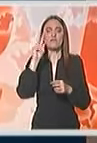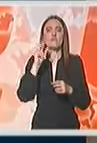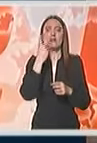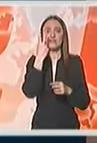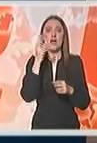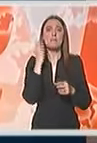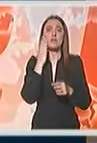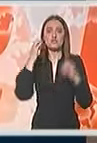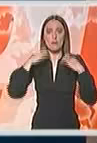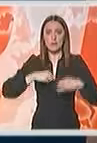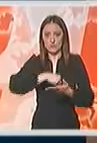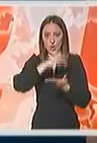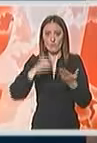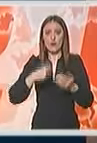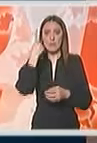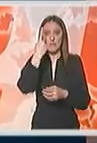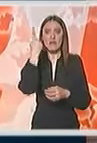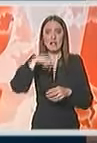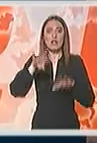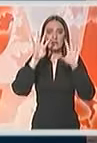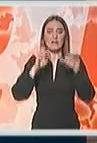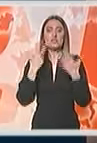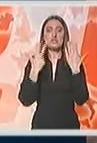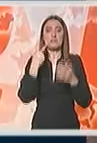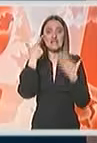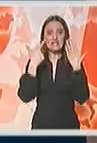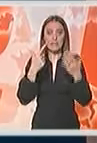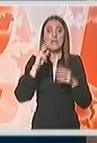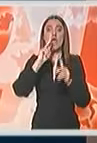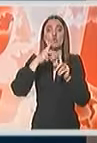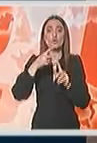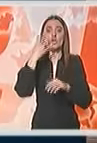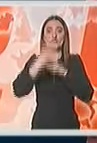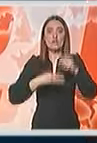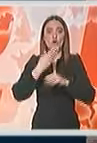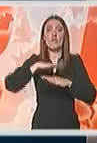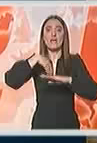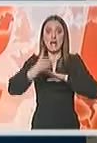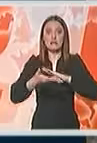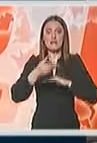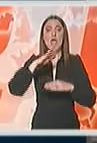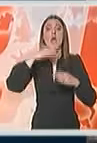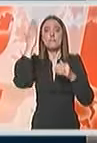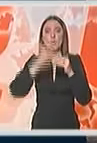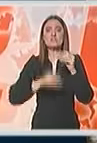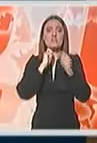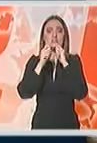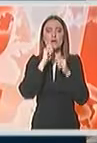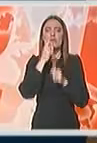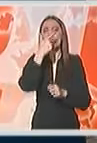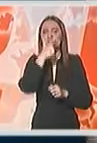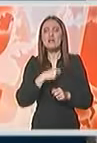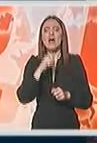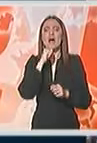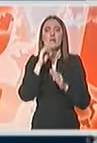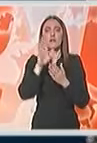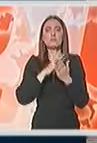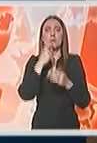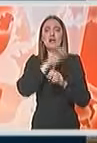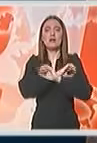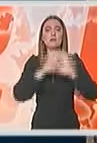američka predsednika. Prvi 1987. godine, a drugi 4 godine kasnije. Poslednji sporazum je Stari start, koji je